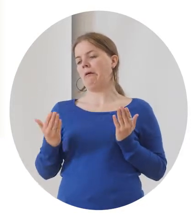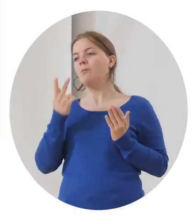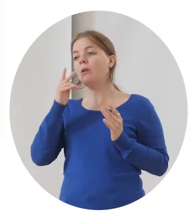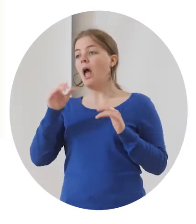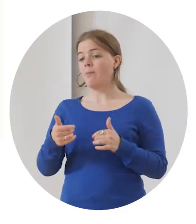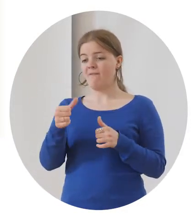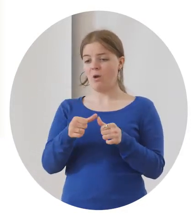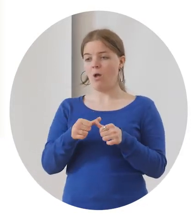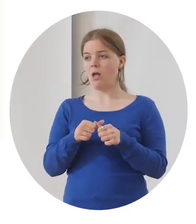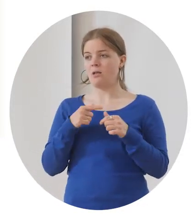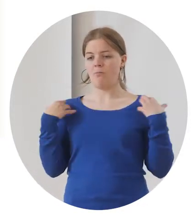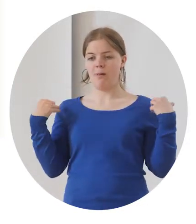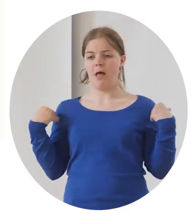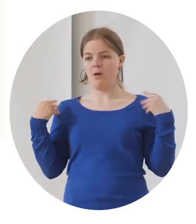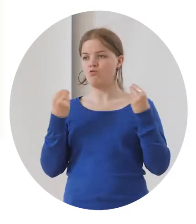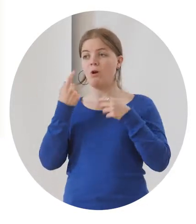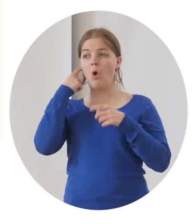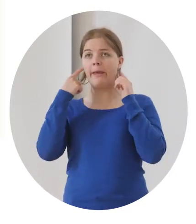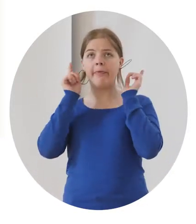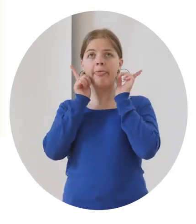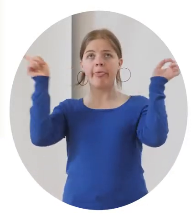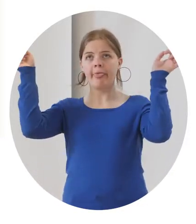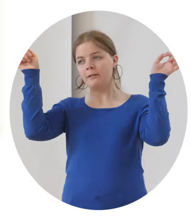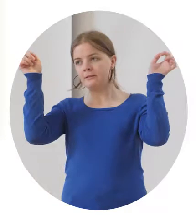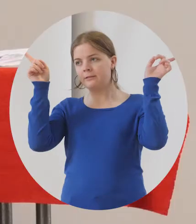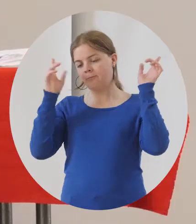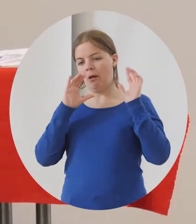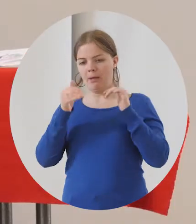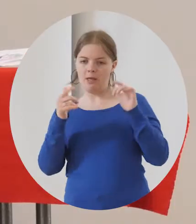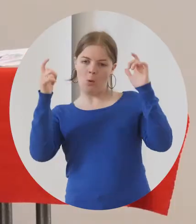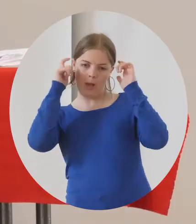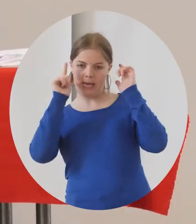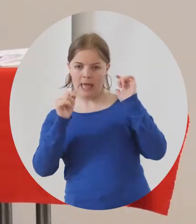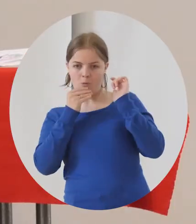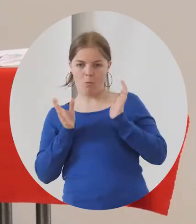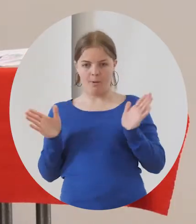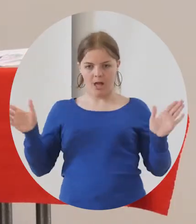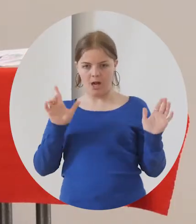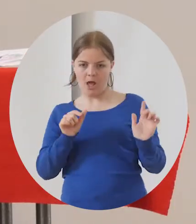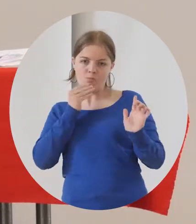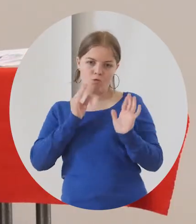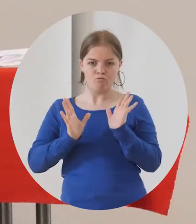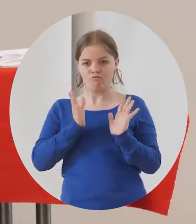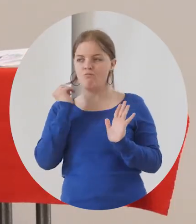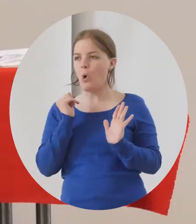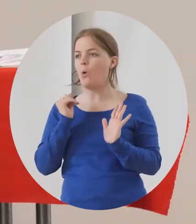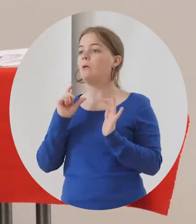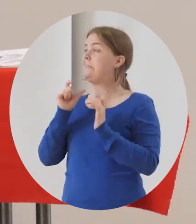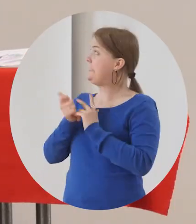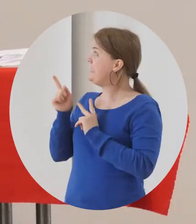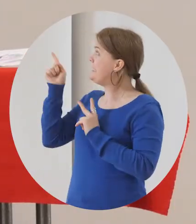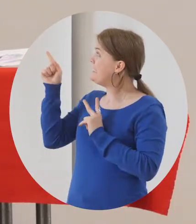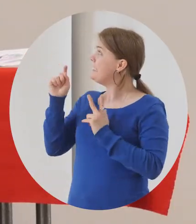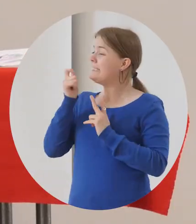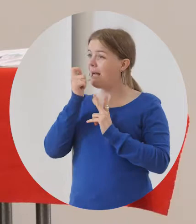oreilles. Là, heureusement, il y a les oreilles et les bras. Bon, c'est déjà mieux. Ensuite, il a commencé à mettre